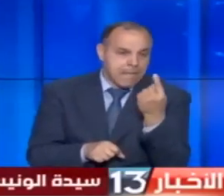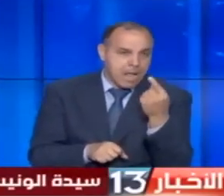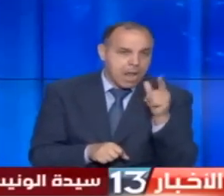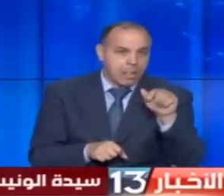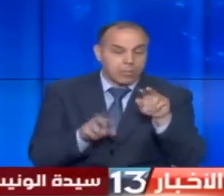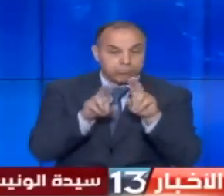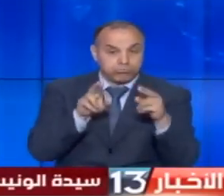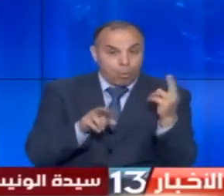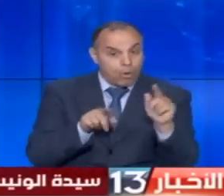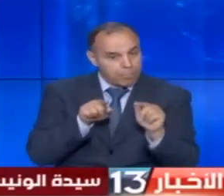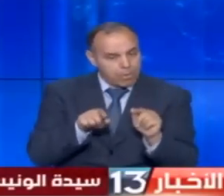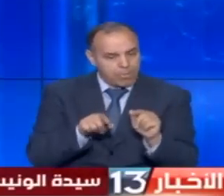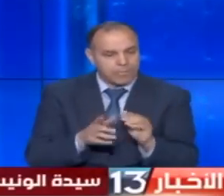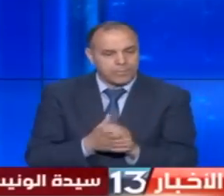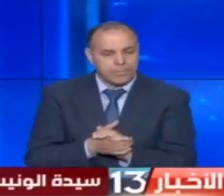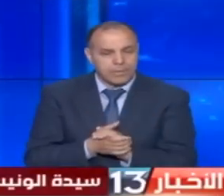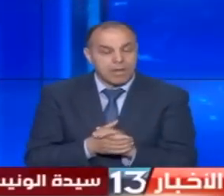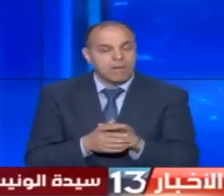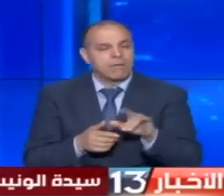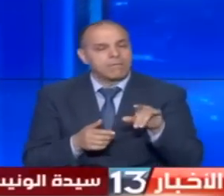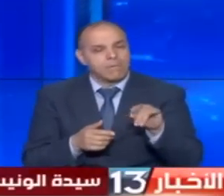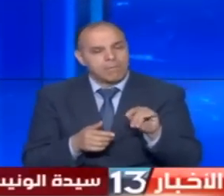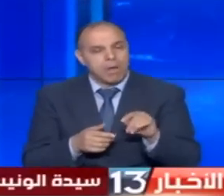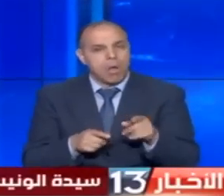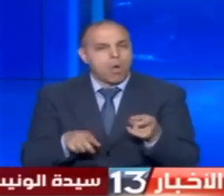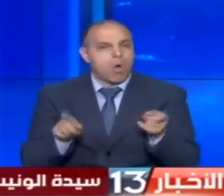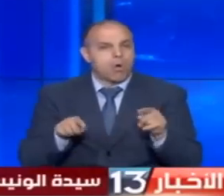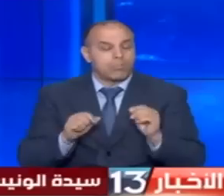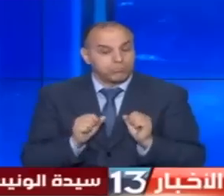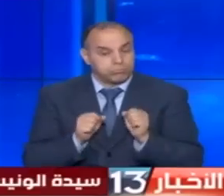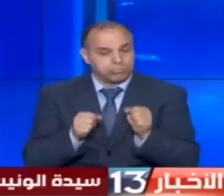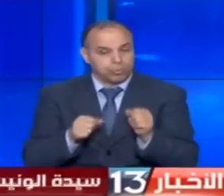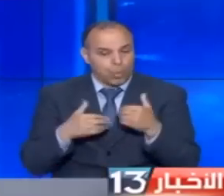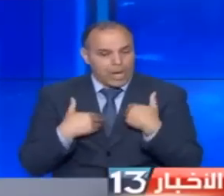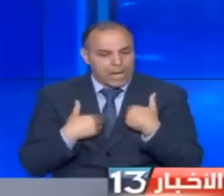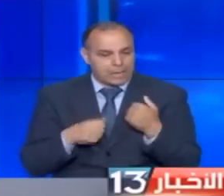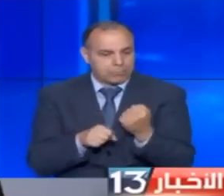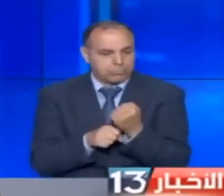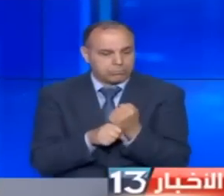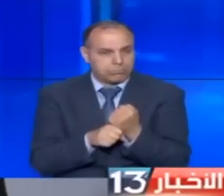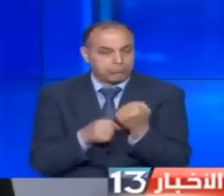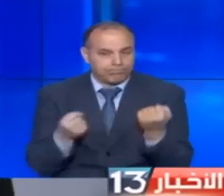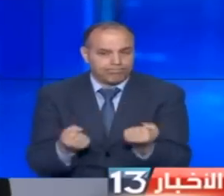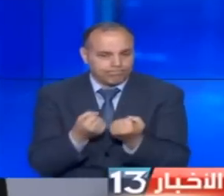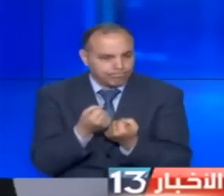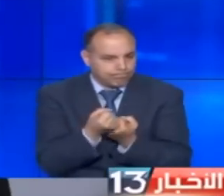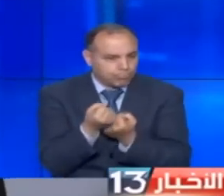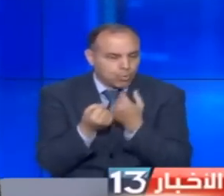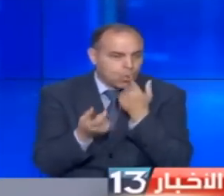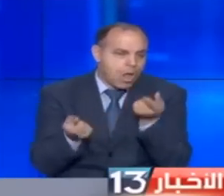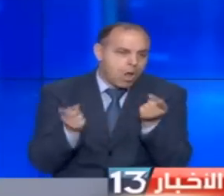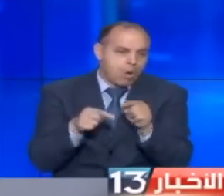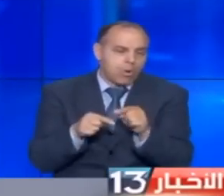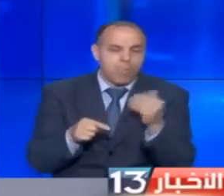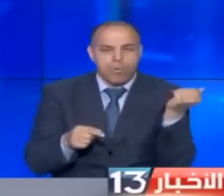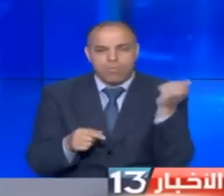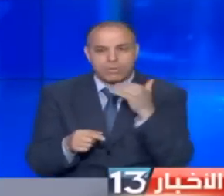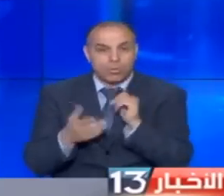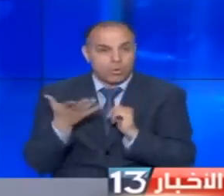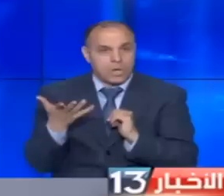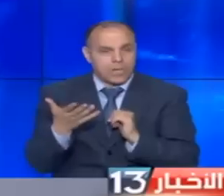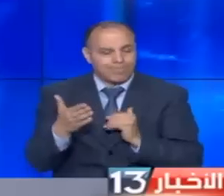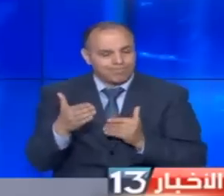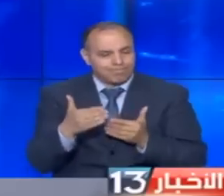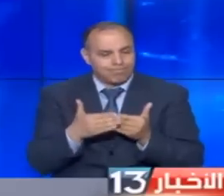حاليا اراده من ناحيتنا احنا ان يكون اه مره اخرى مباشرا اللي تقرب